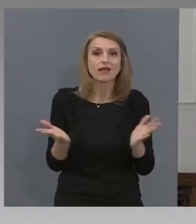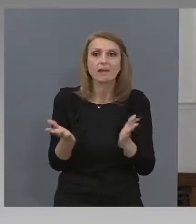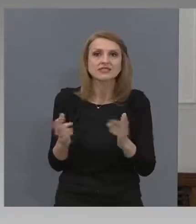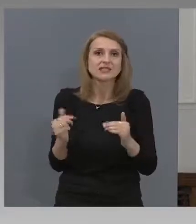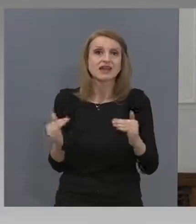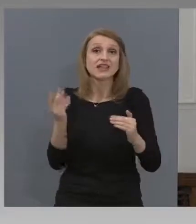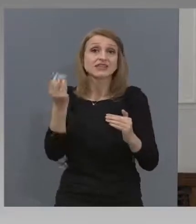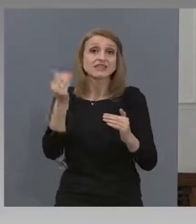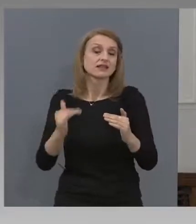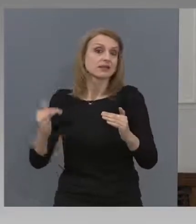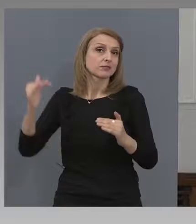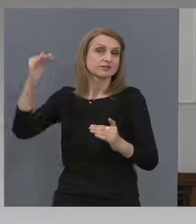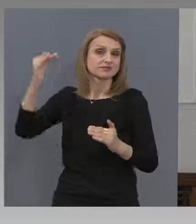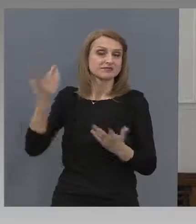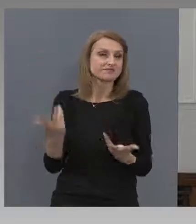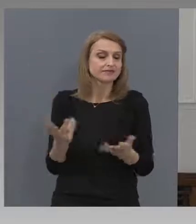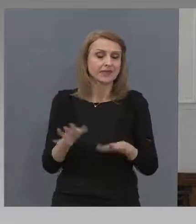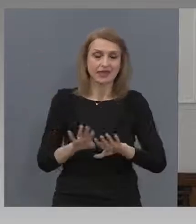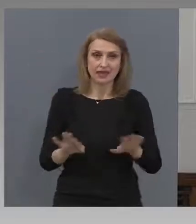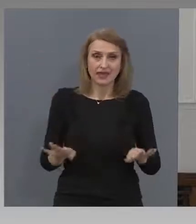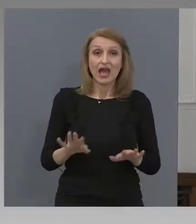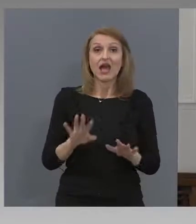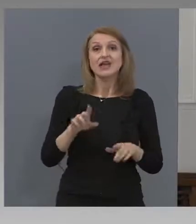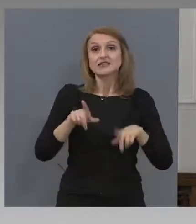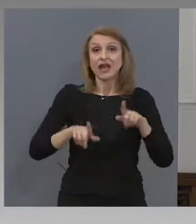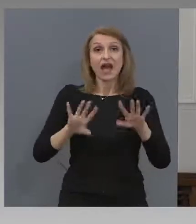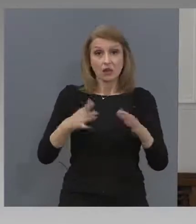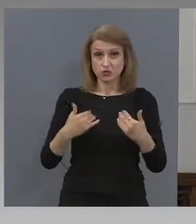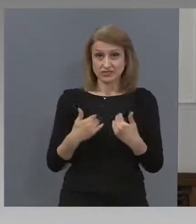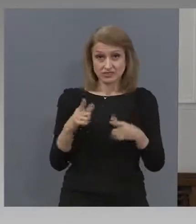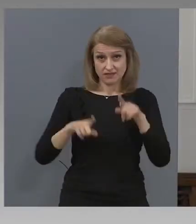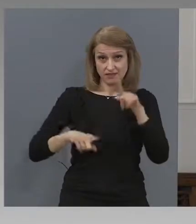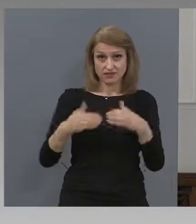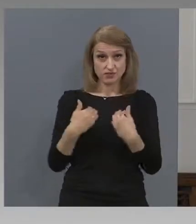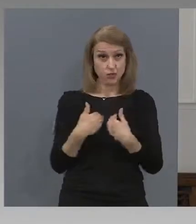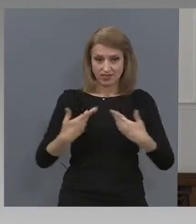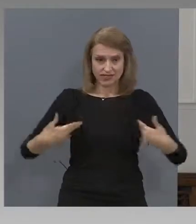До толкова, доколкото от нас зависи, спекула няма да има. Но